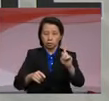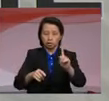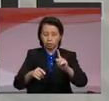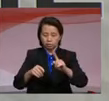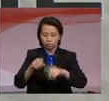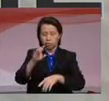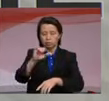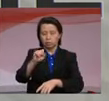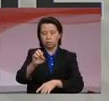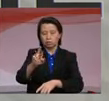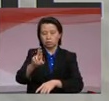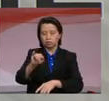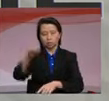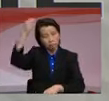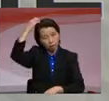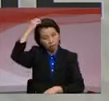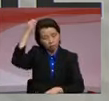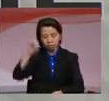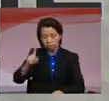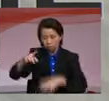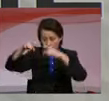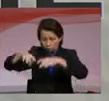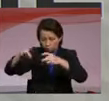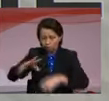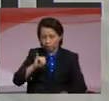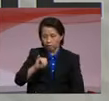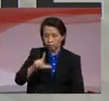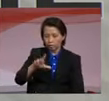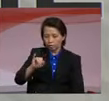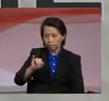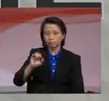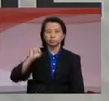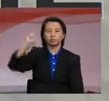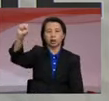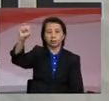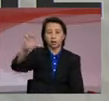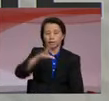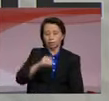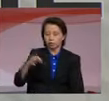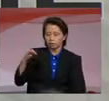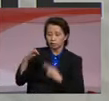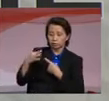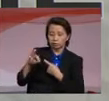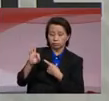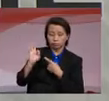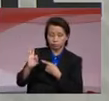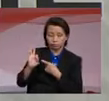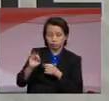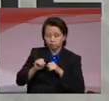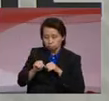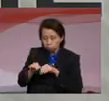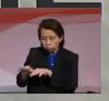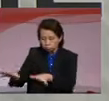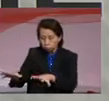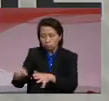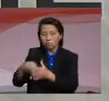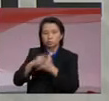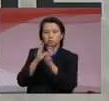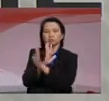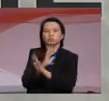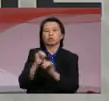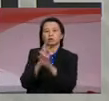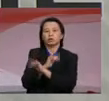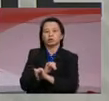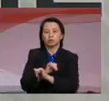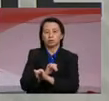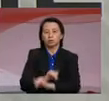di negeri Selangor, 1 kes saringan Aili di negeri Sabah dan 9 kes penularan di Sarawak